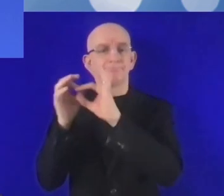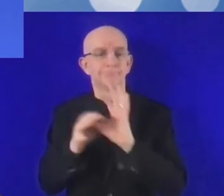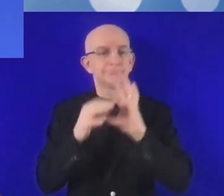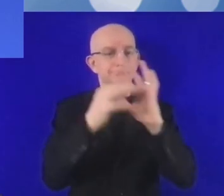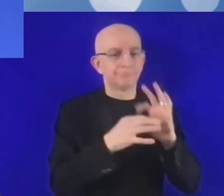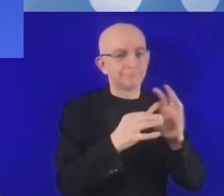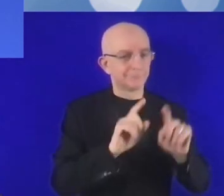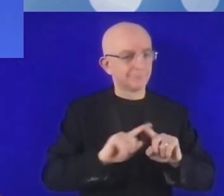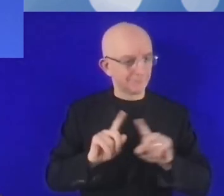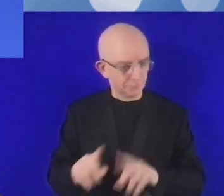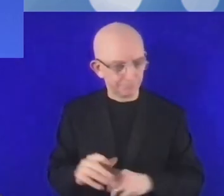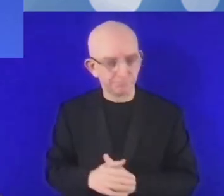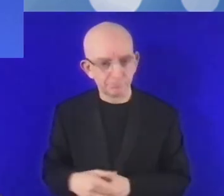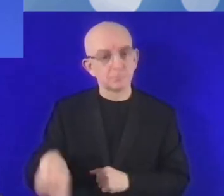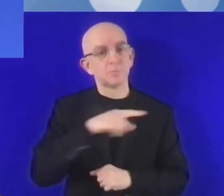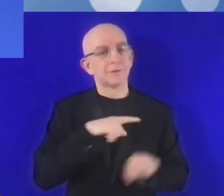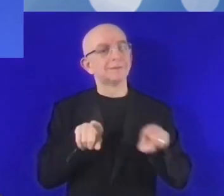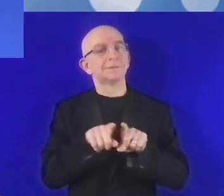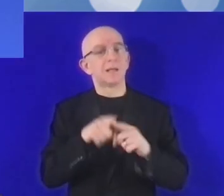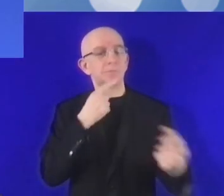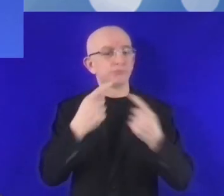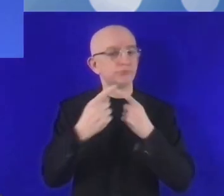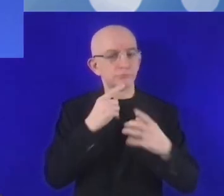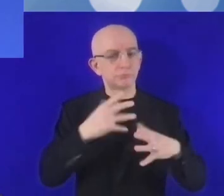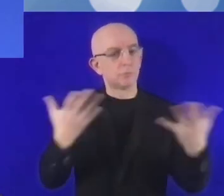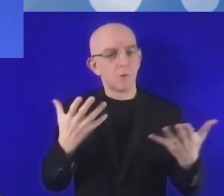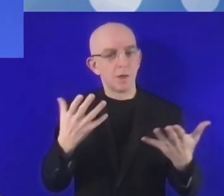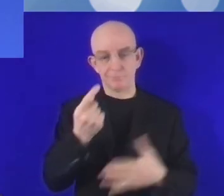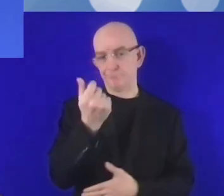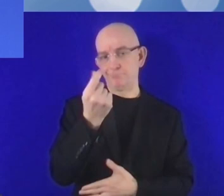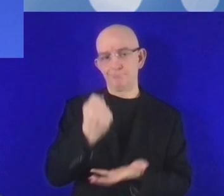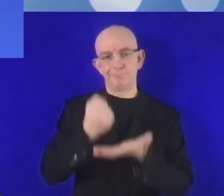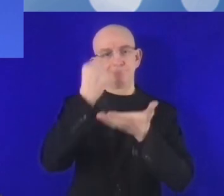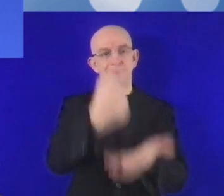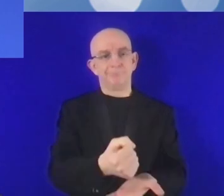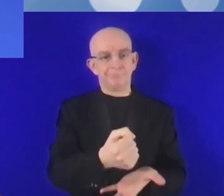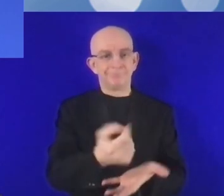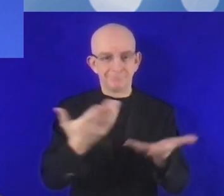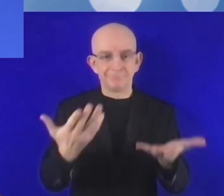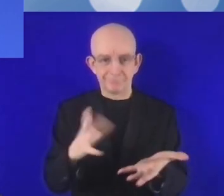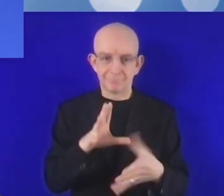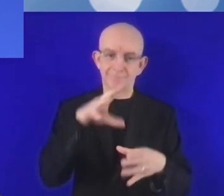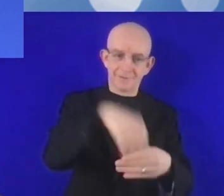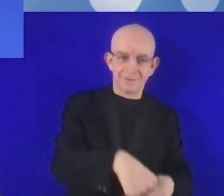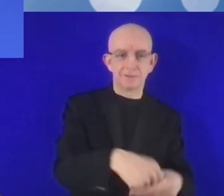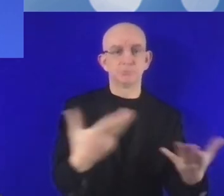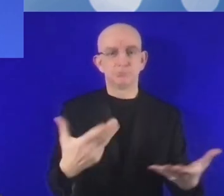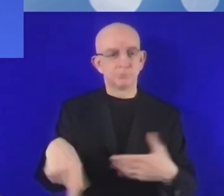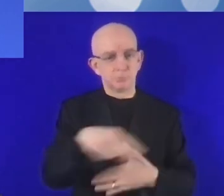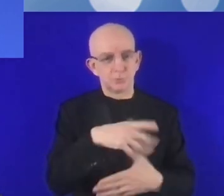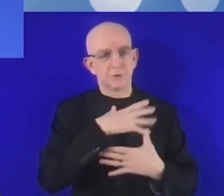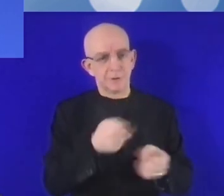发展，投资能够在没有投资和基金的情况下是不可能有发展